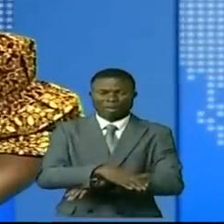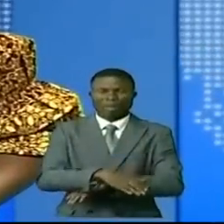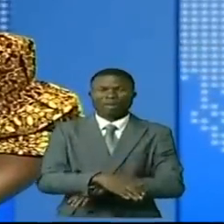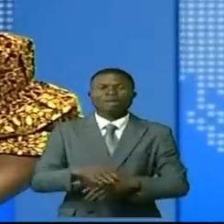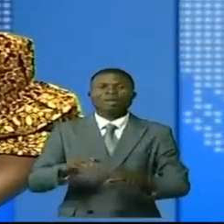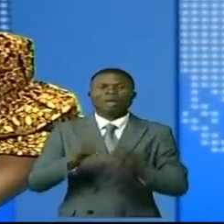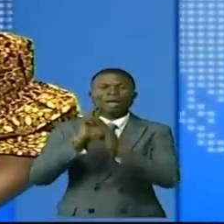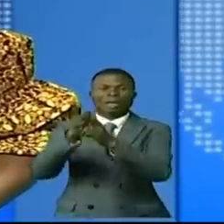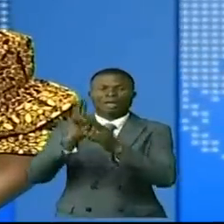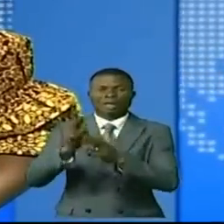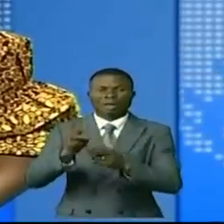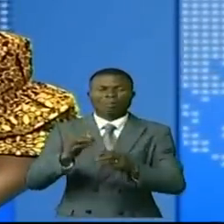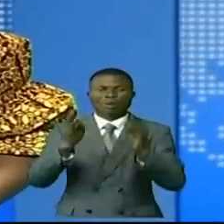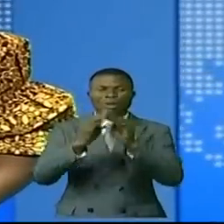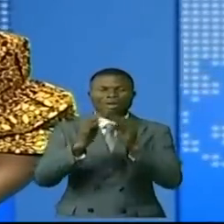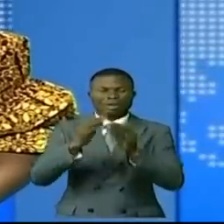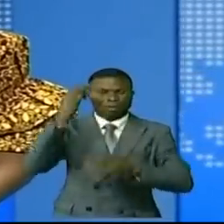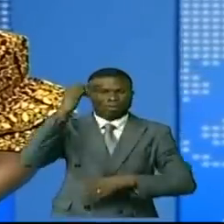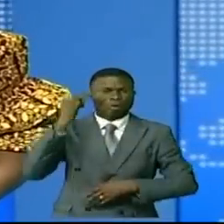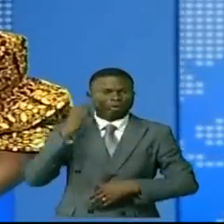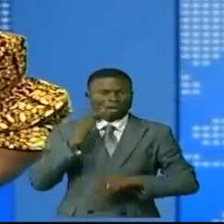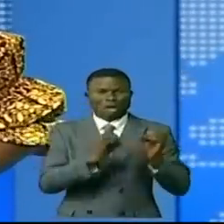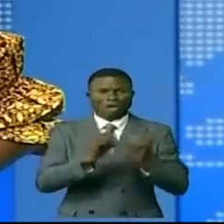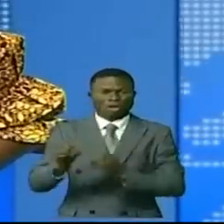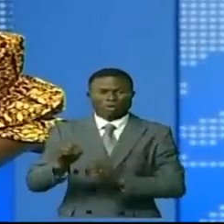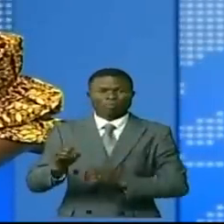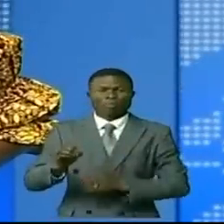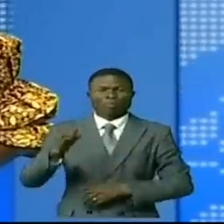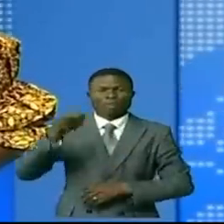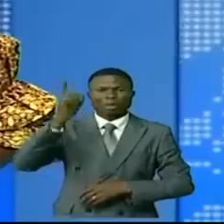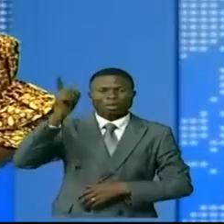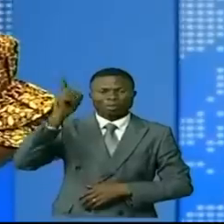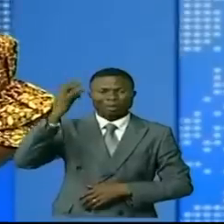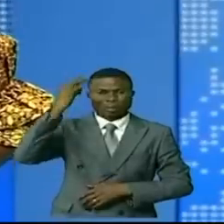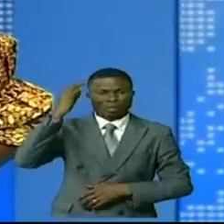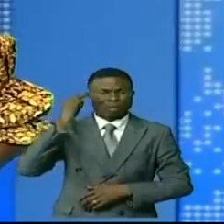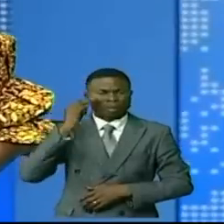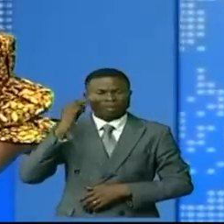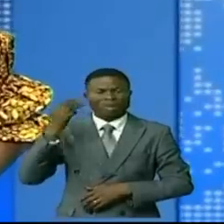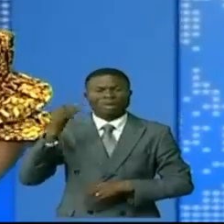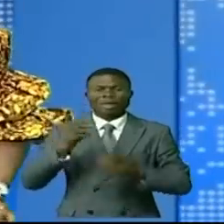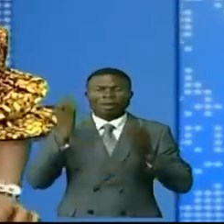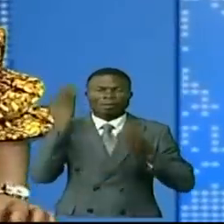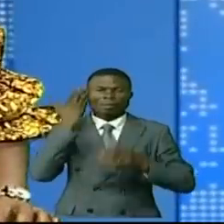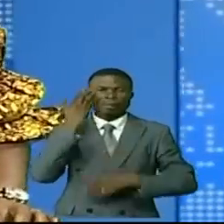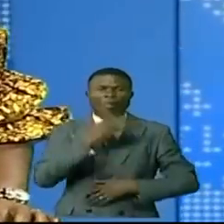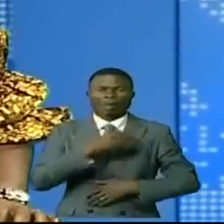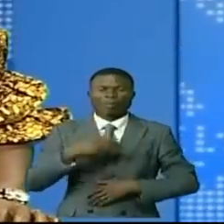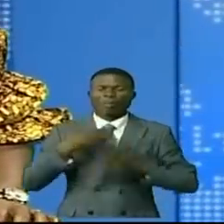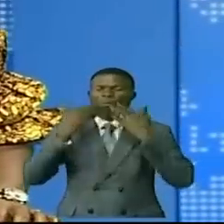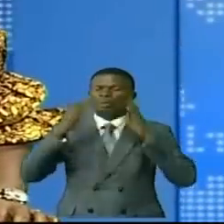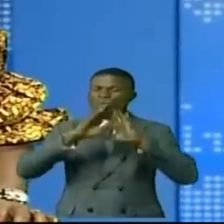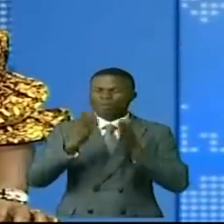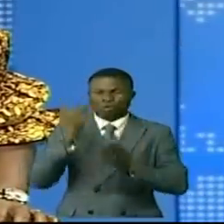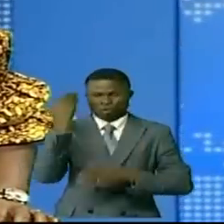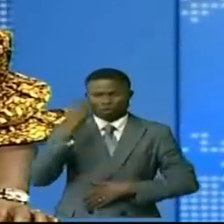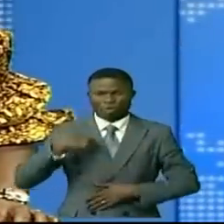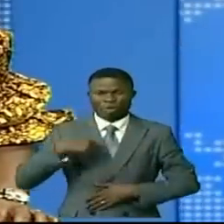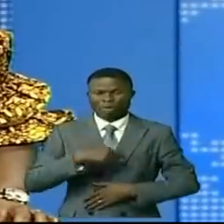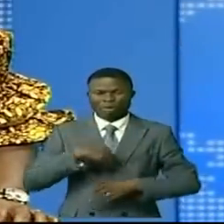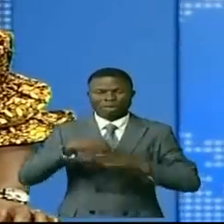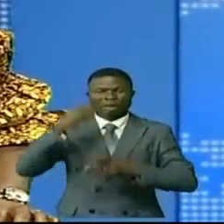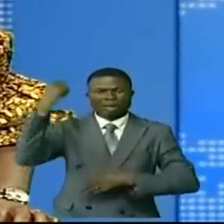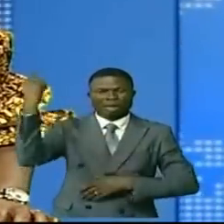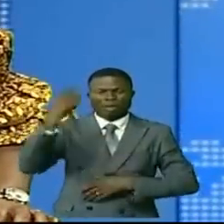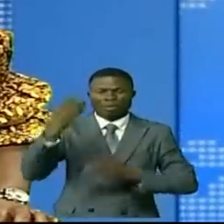compte-rendu du Conseil de ministres présidé par le chef de l'État. Mesdames et messieurs, merci de nous avoir suivis à travers le